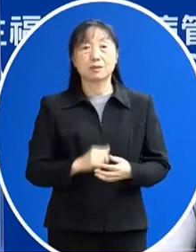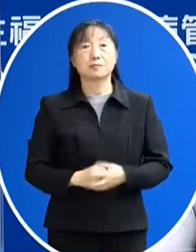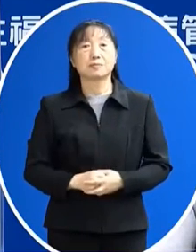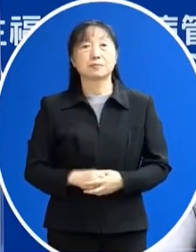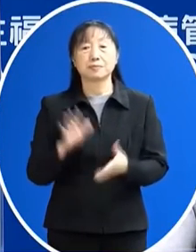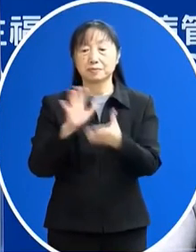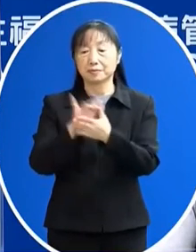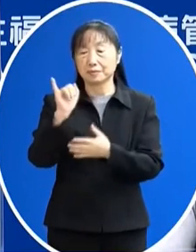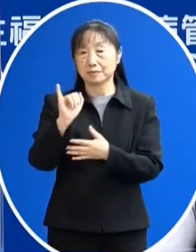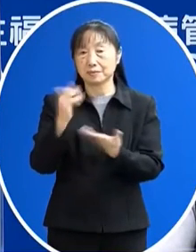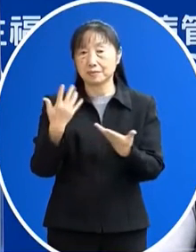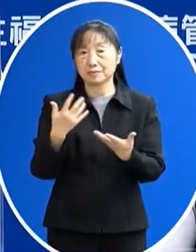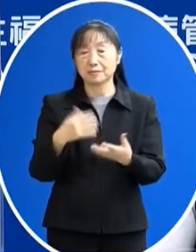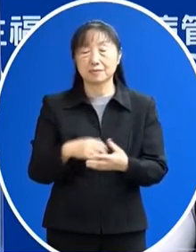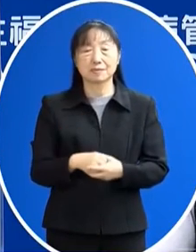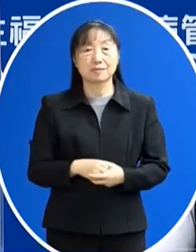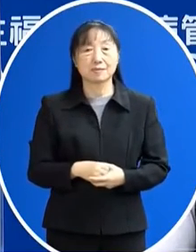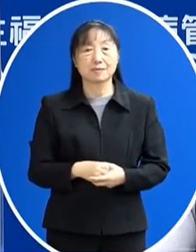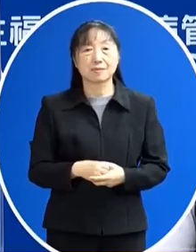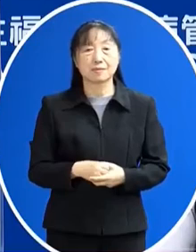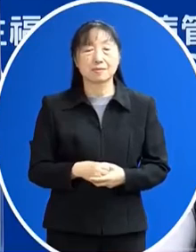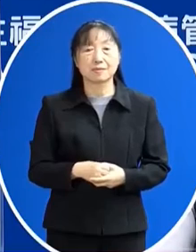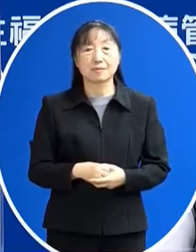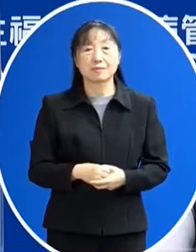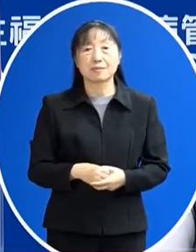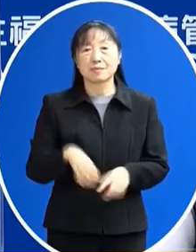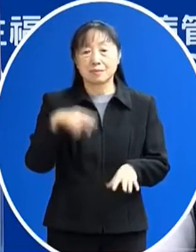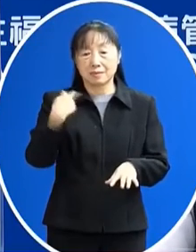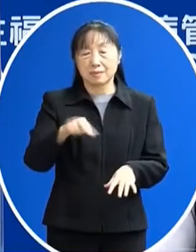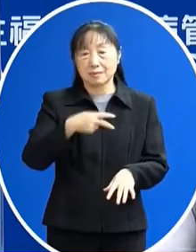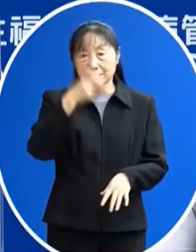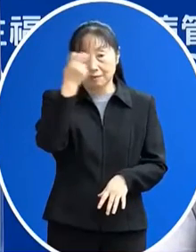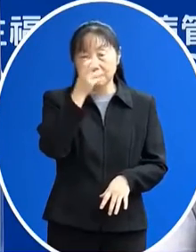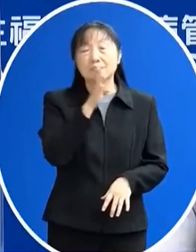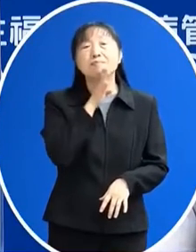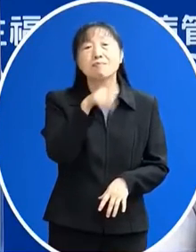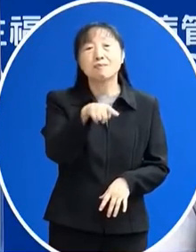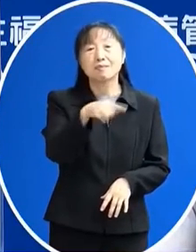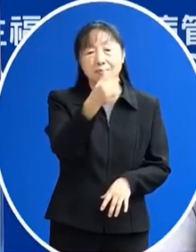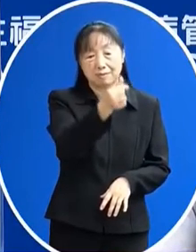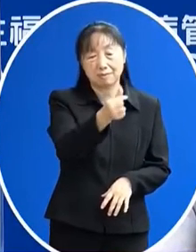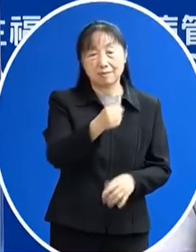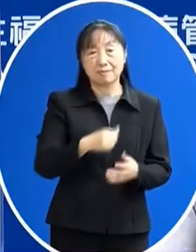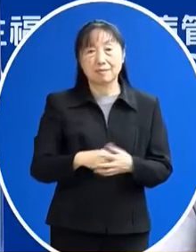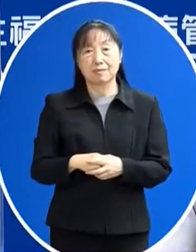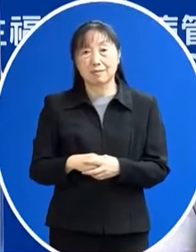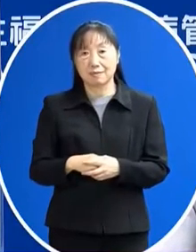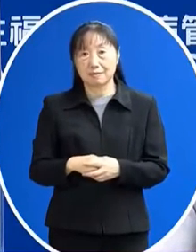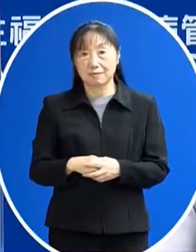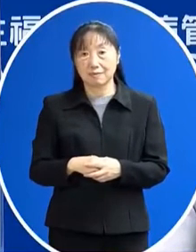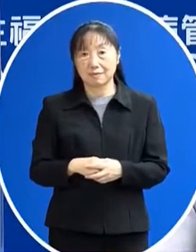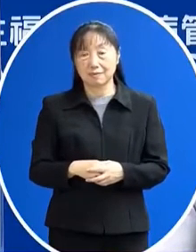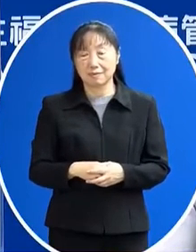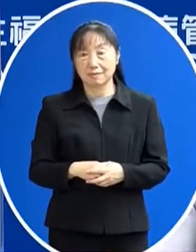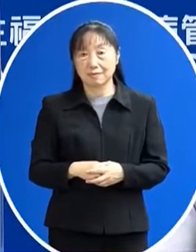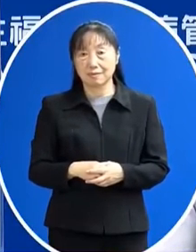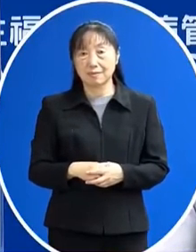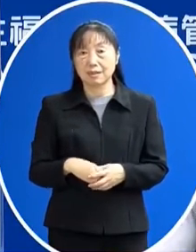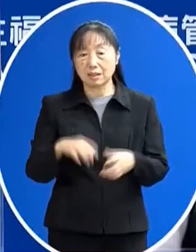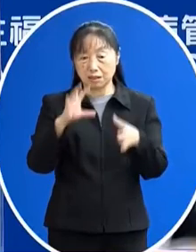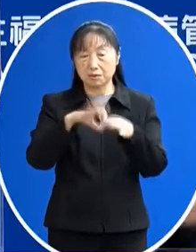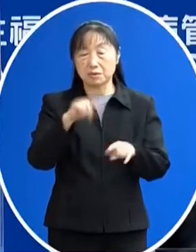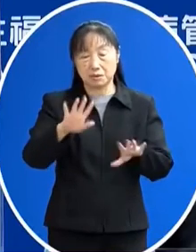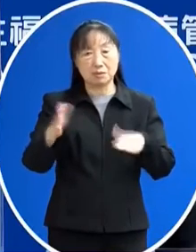本来女朋友没有，那现在女朋友还没有验完，女朋友现在验出来是阳性，所以大概还是应该